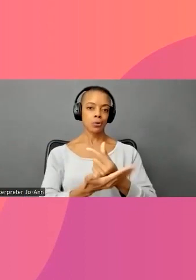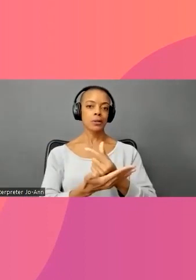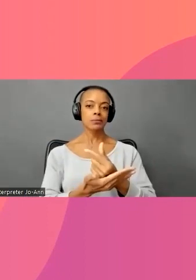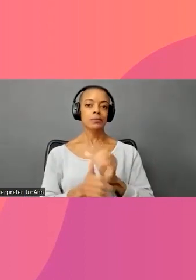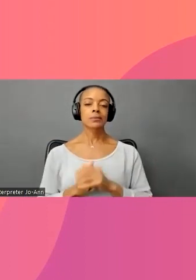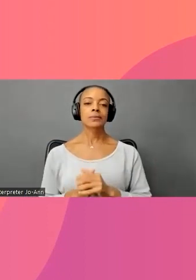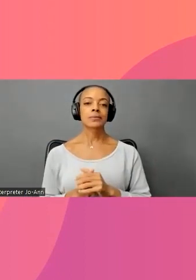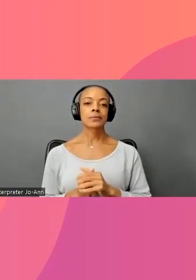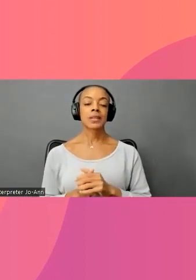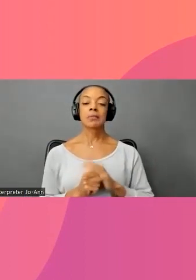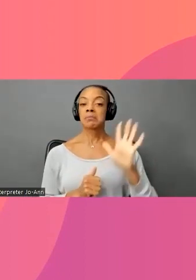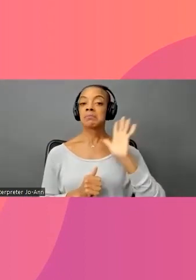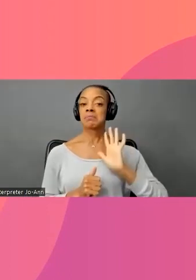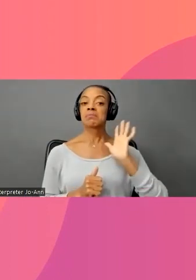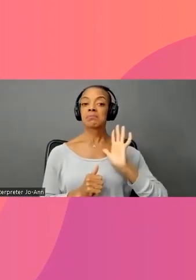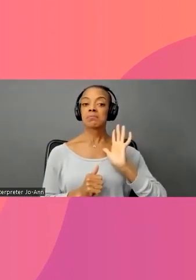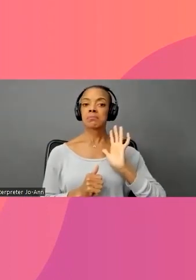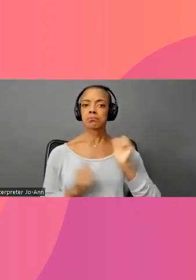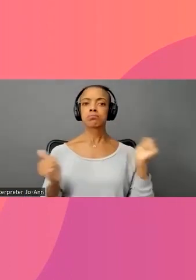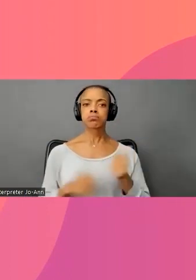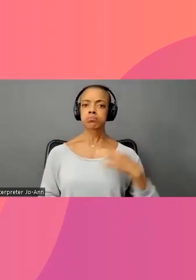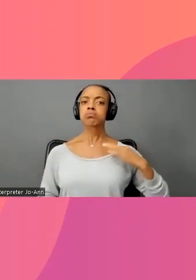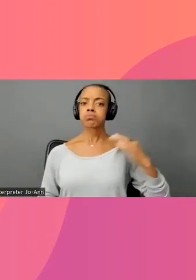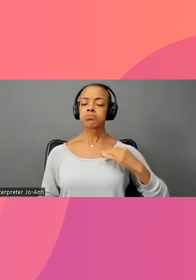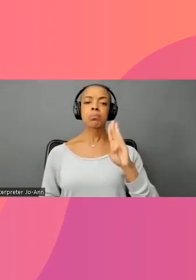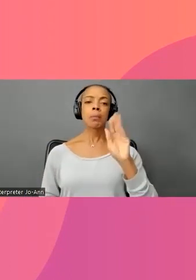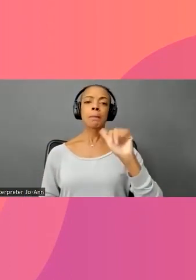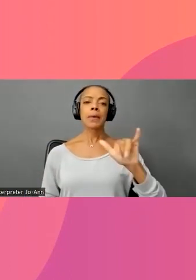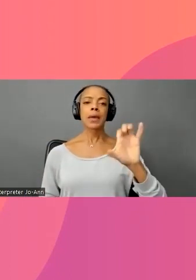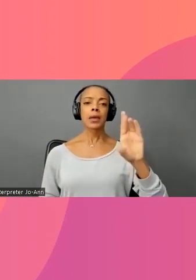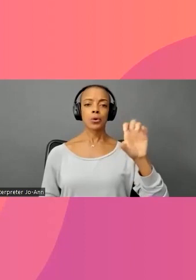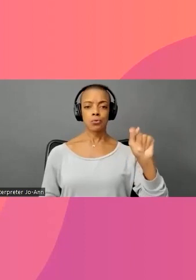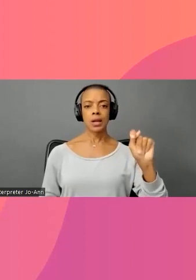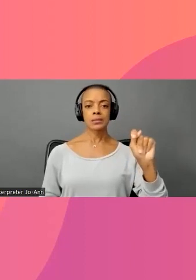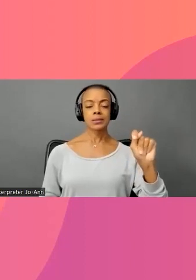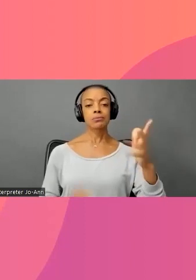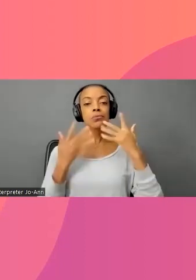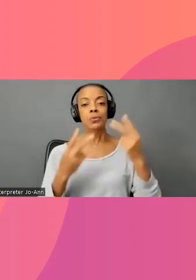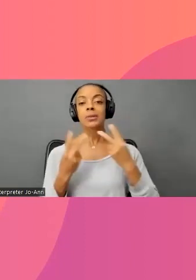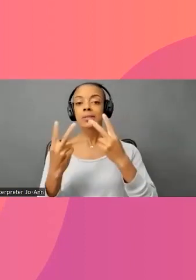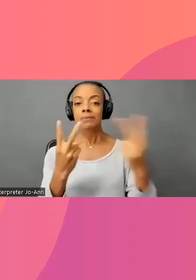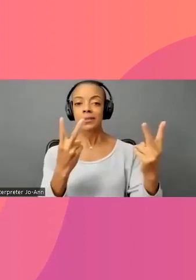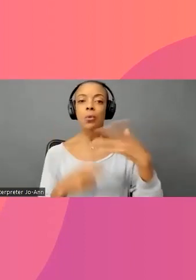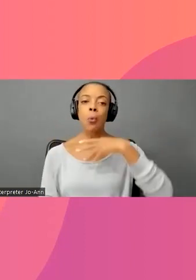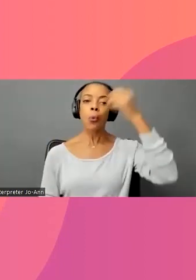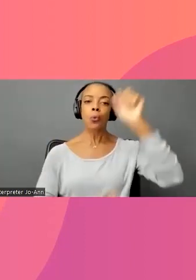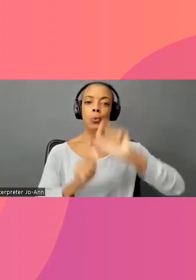commence en études de premier cycle. Je faisais beaucoup de bénévoles à